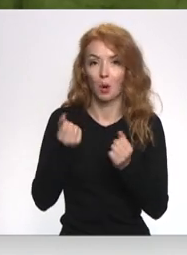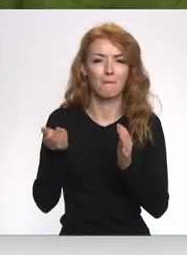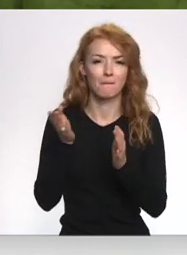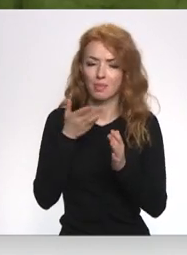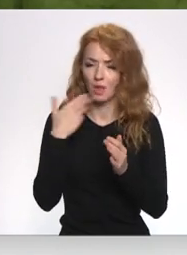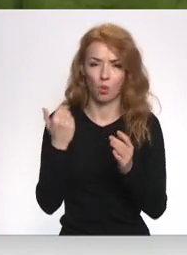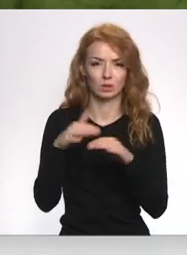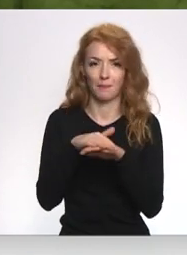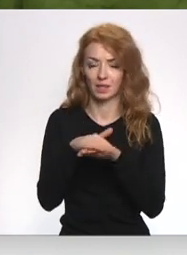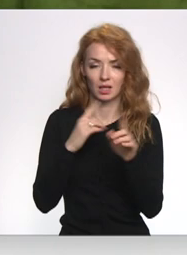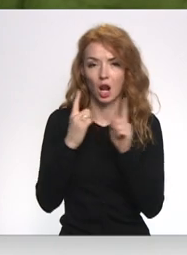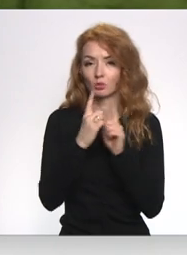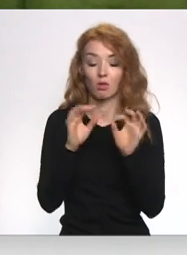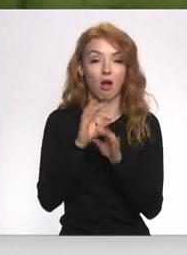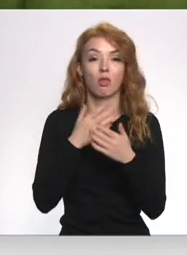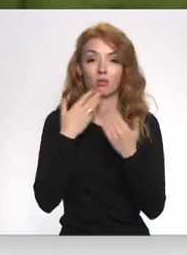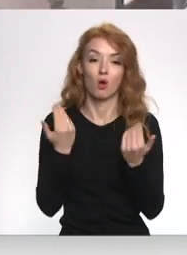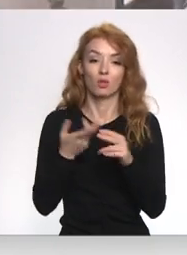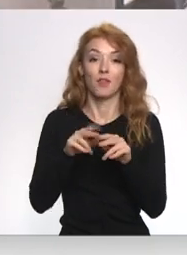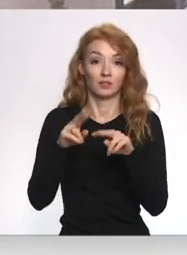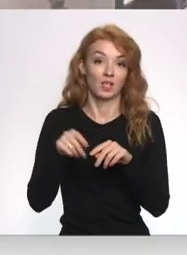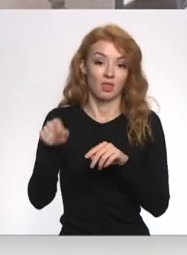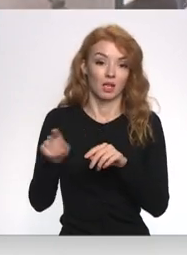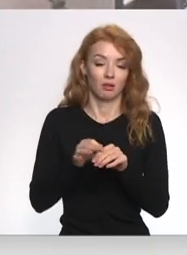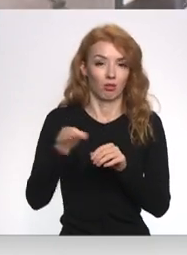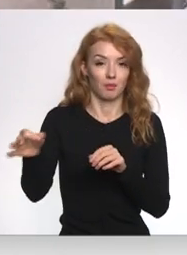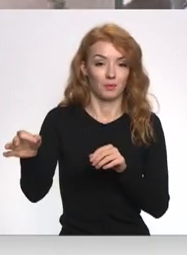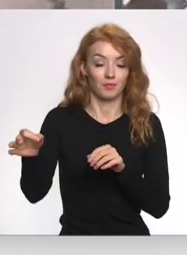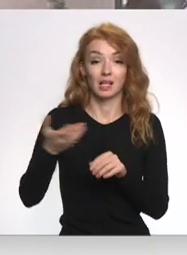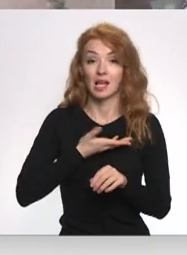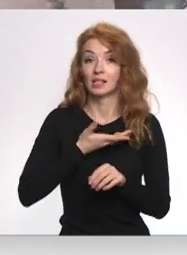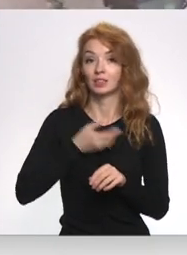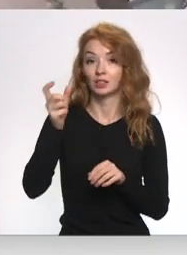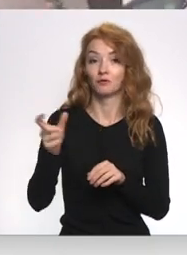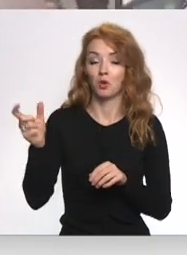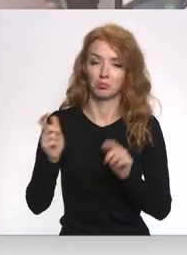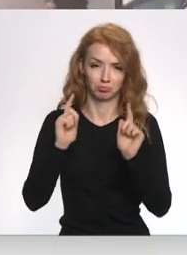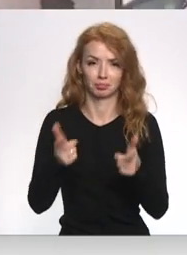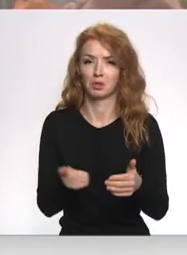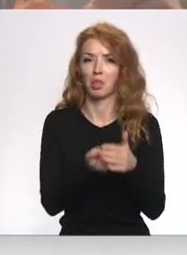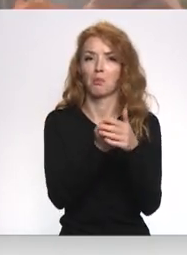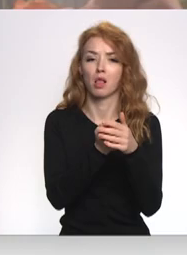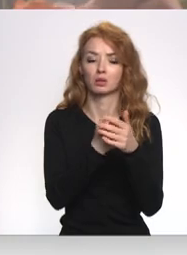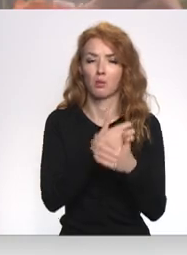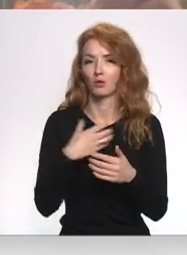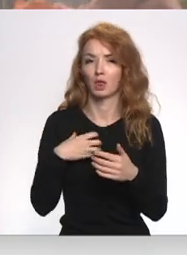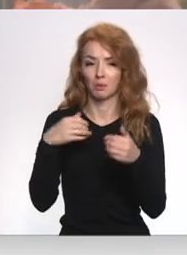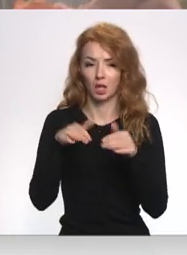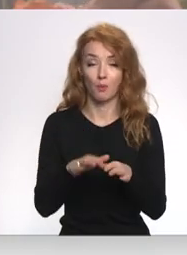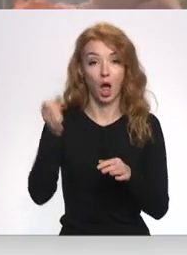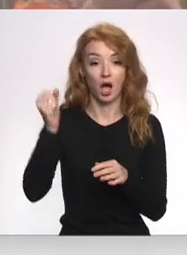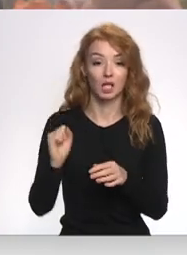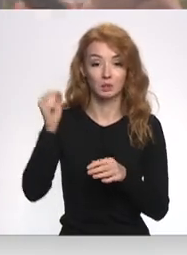tur neiet tātad vēl kas, nu tātad tādas vietas ir. Satiktie iedzīvotāji atbalsta pašvaldības nostāju, sakot, ka